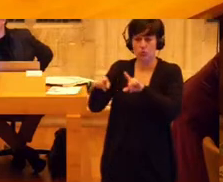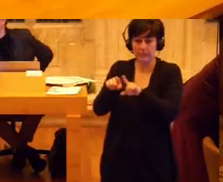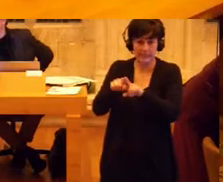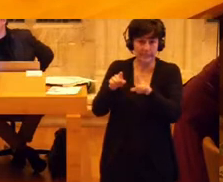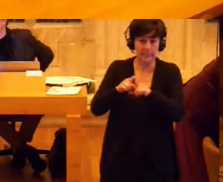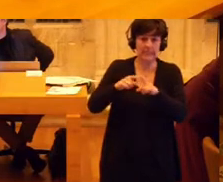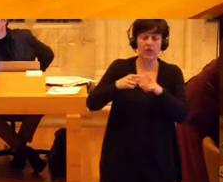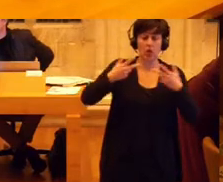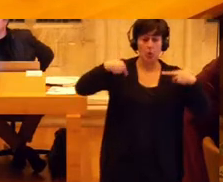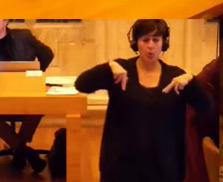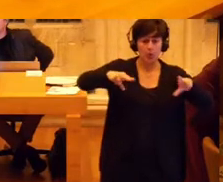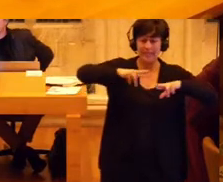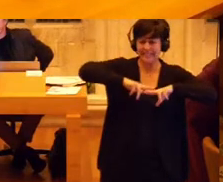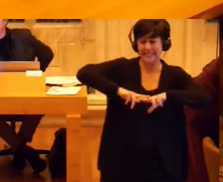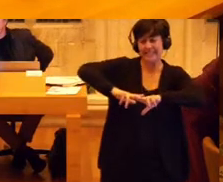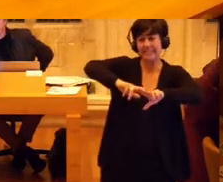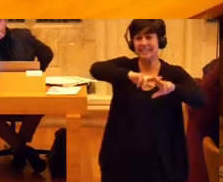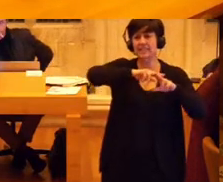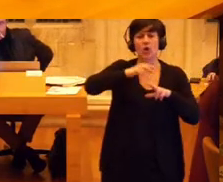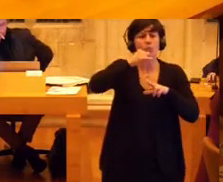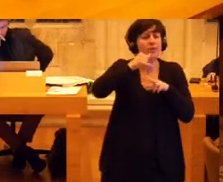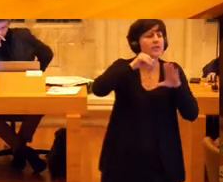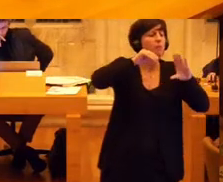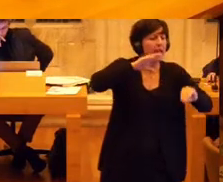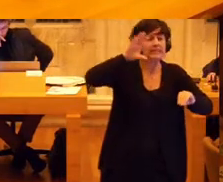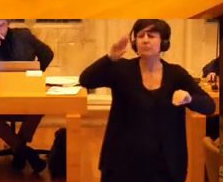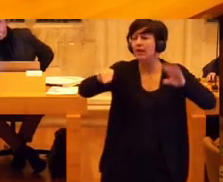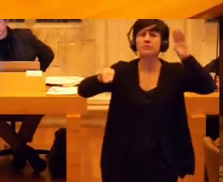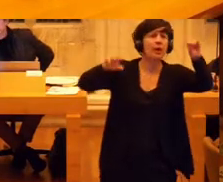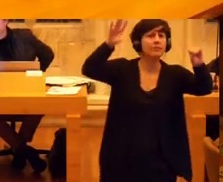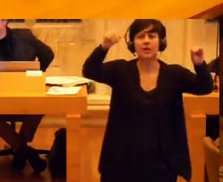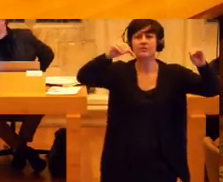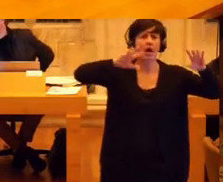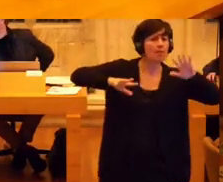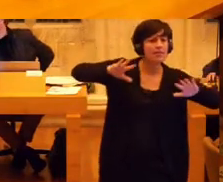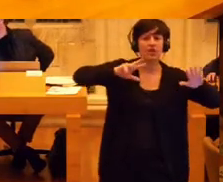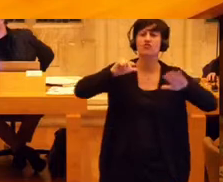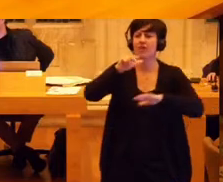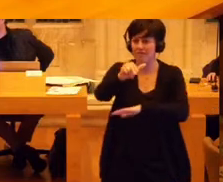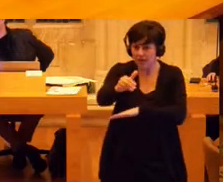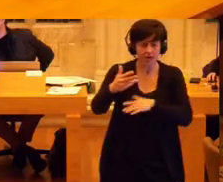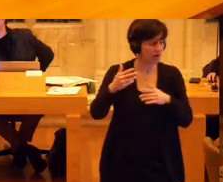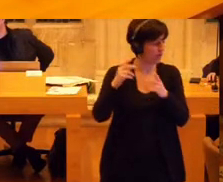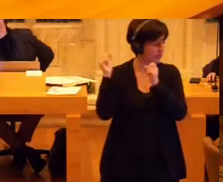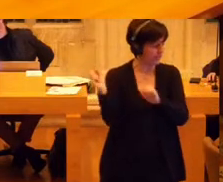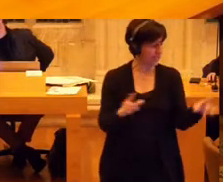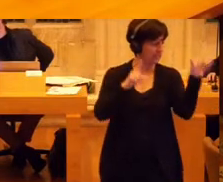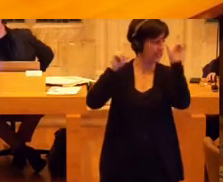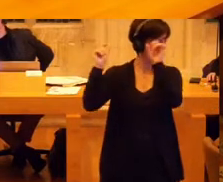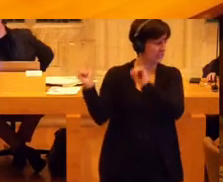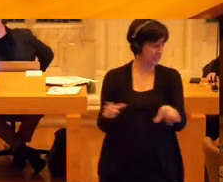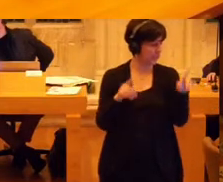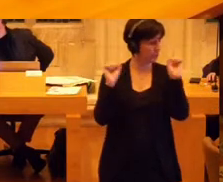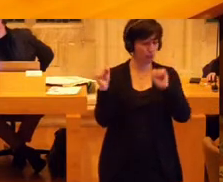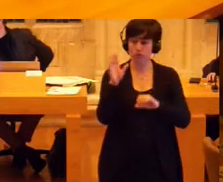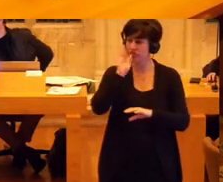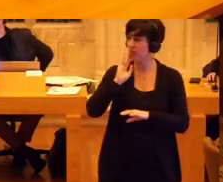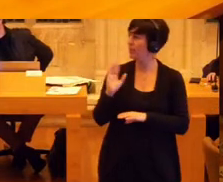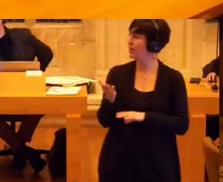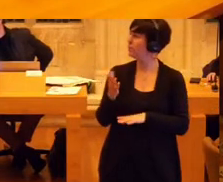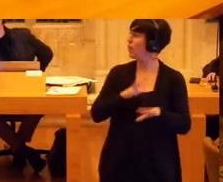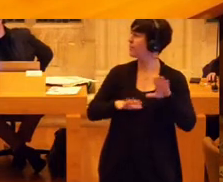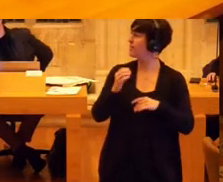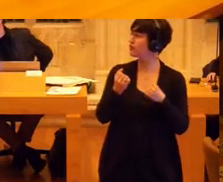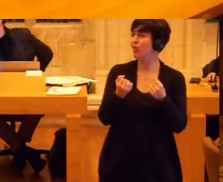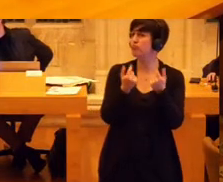de la rue et d'aménager les placettes. On va le voir là sur les slides suivantes. Si on peut passer peut-être les quelques slides de principes d'aménagement